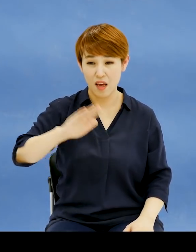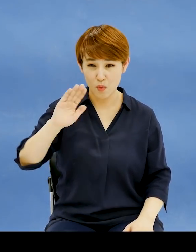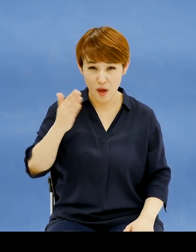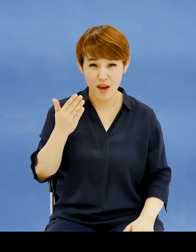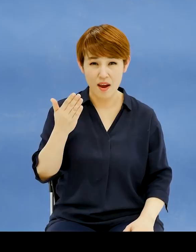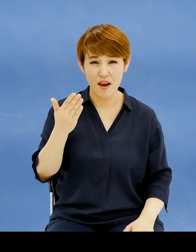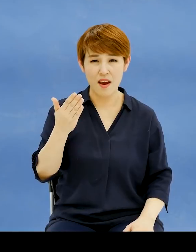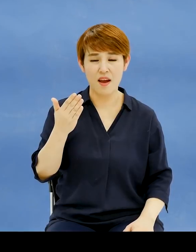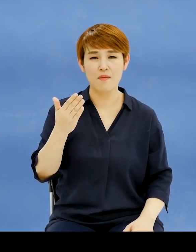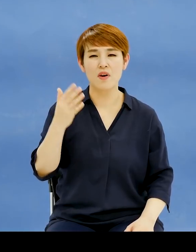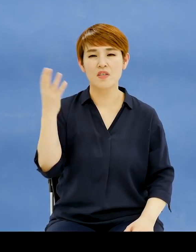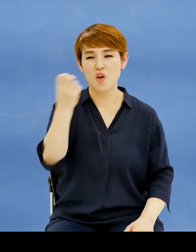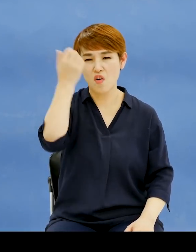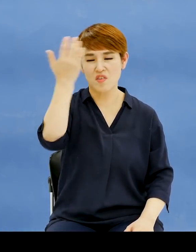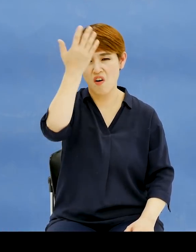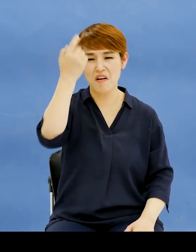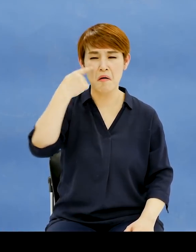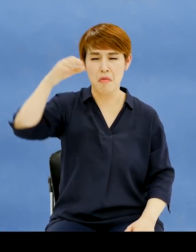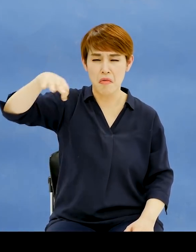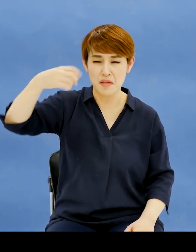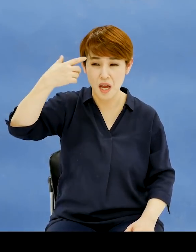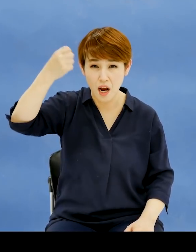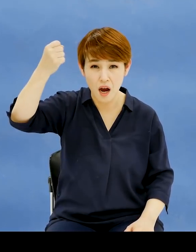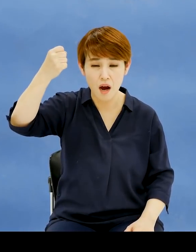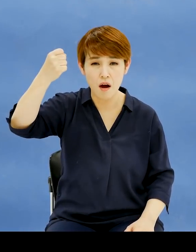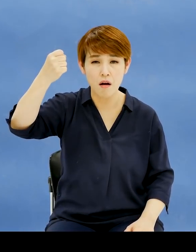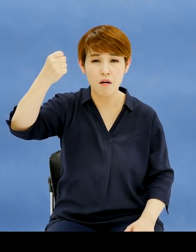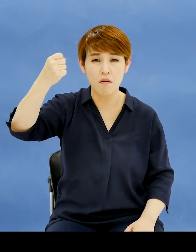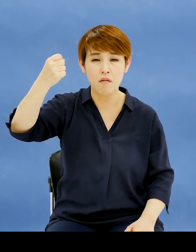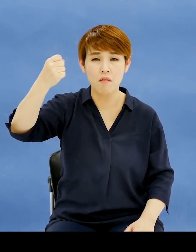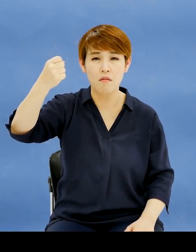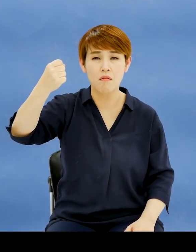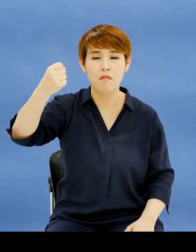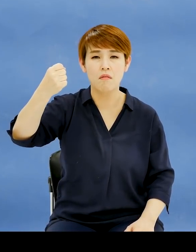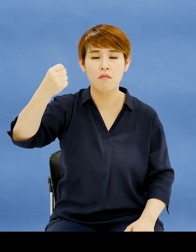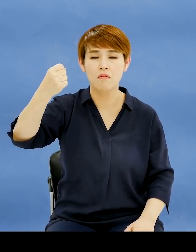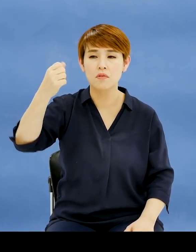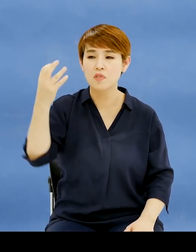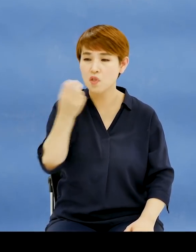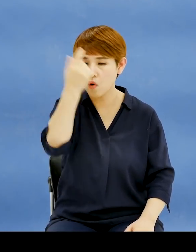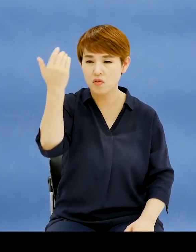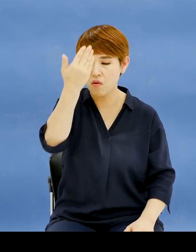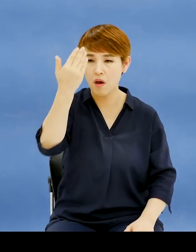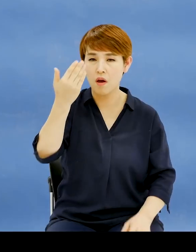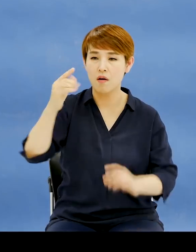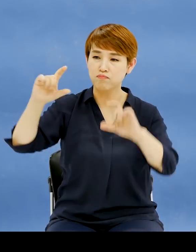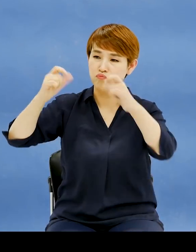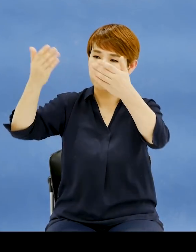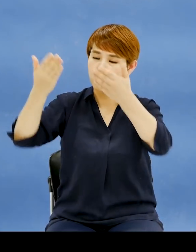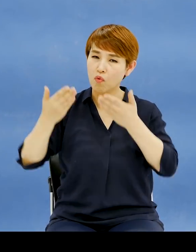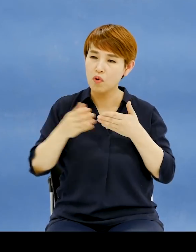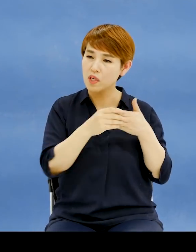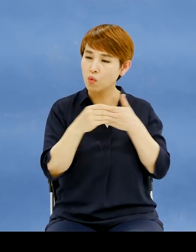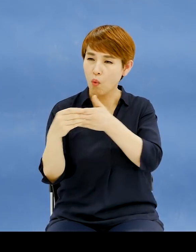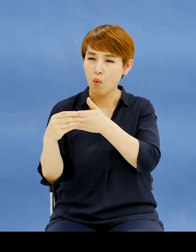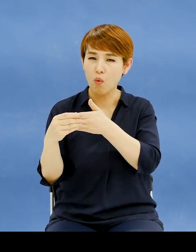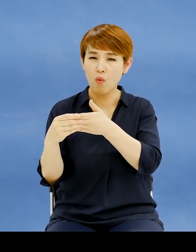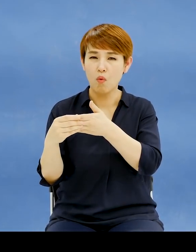그래서 사실은 성령의 임재가 없이 성령님을 함부로 생각하고서 어떻게 성령께서 우리에게 계시를